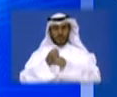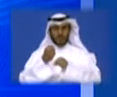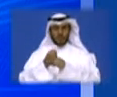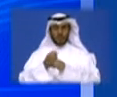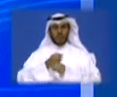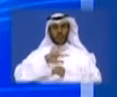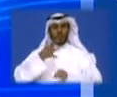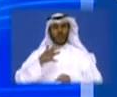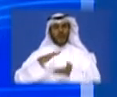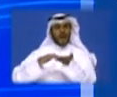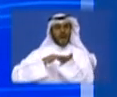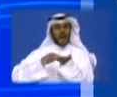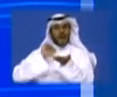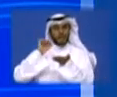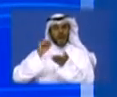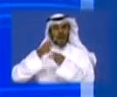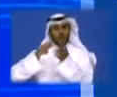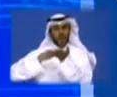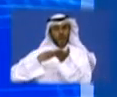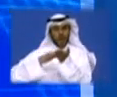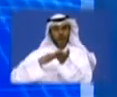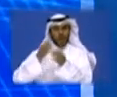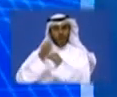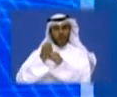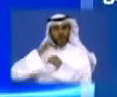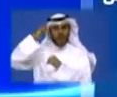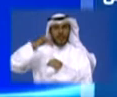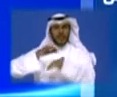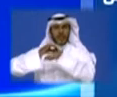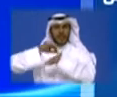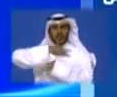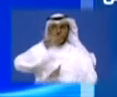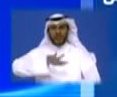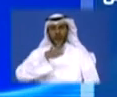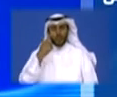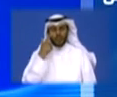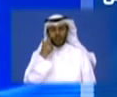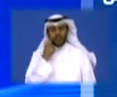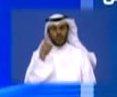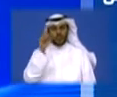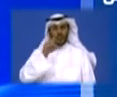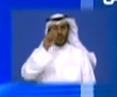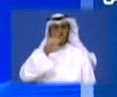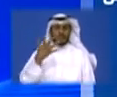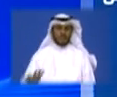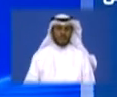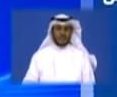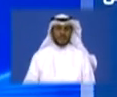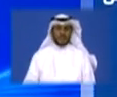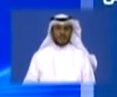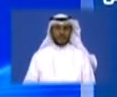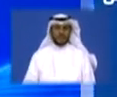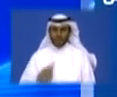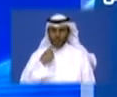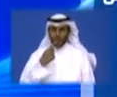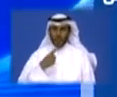القضايا الوطنية لما يحقق التوازن السليم بين الطموحات والإمكانات المتاحة في جميع المجالات، مؤكدا